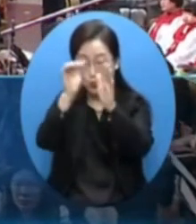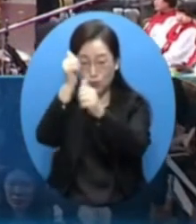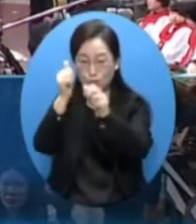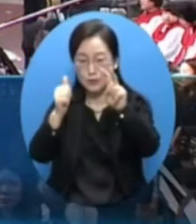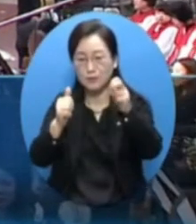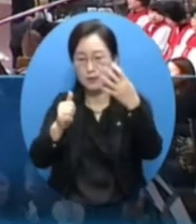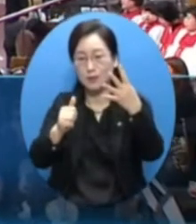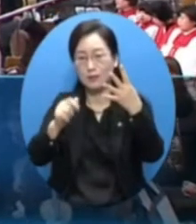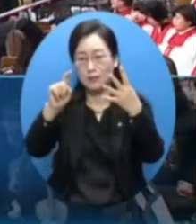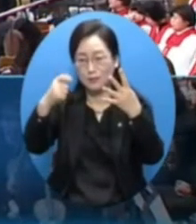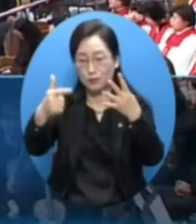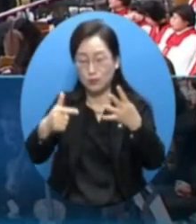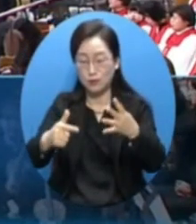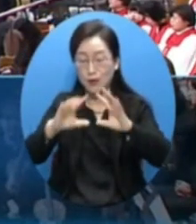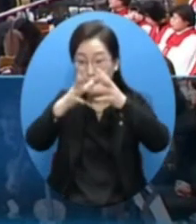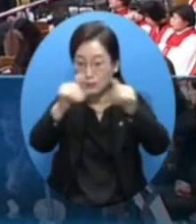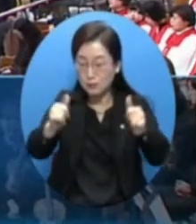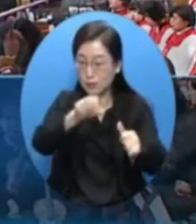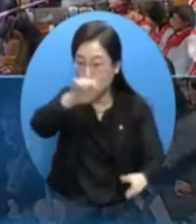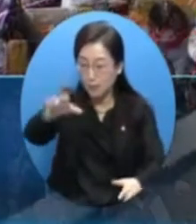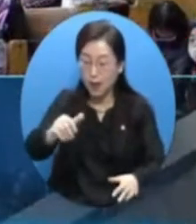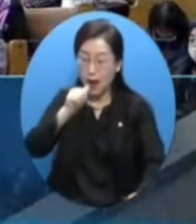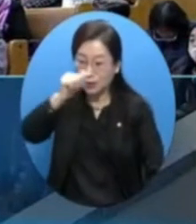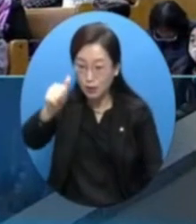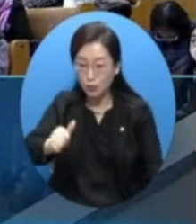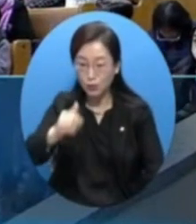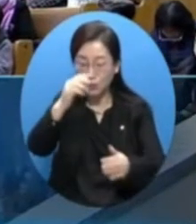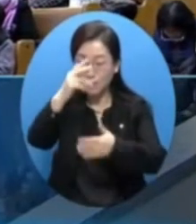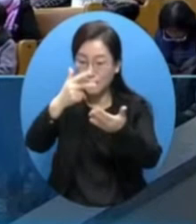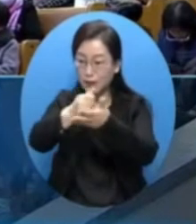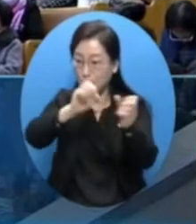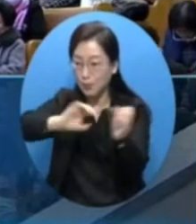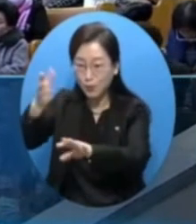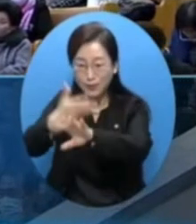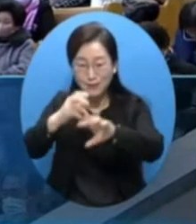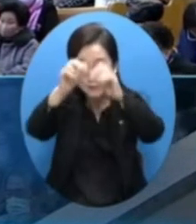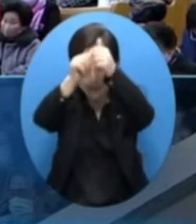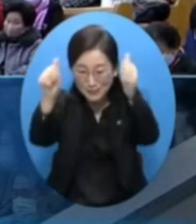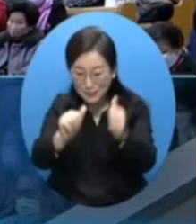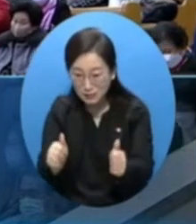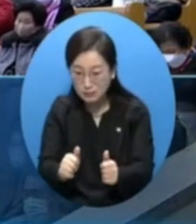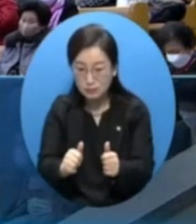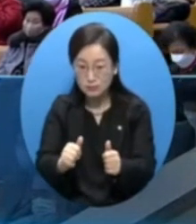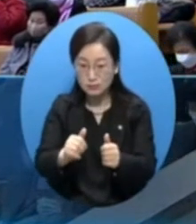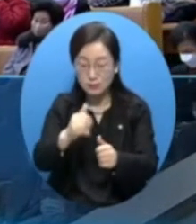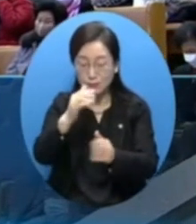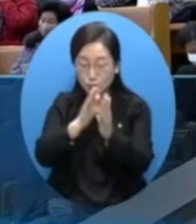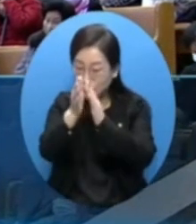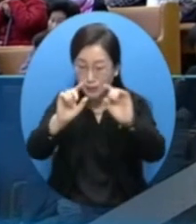백성이 대답하여 이르되 우리가 결단코 야위를 버리고 다른 신들을 섬기기를 하지 아니하오리니